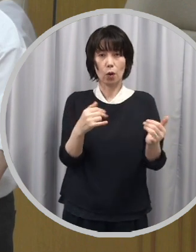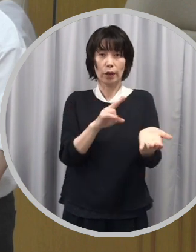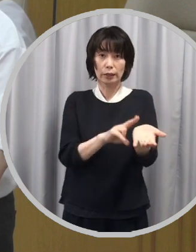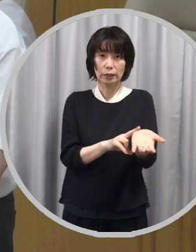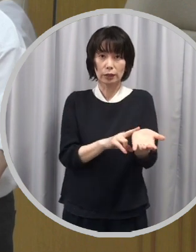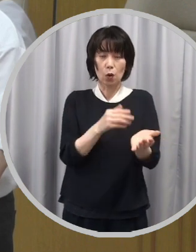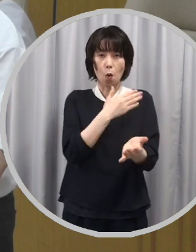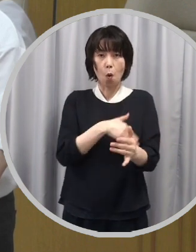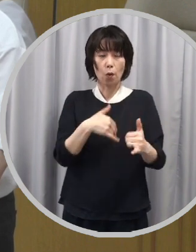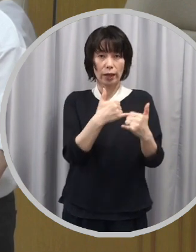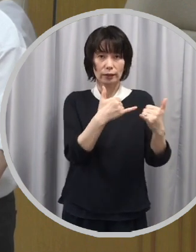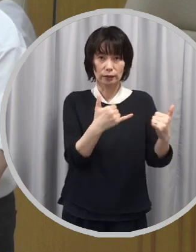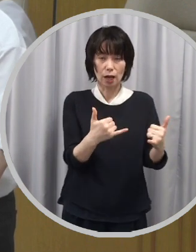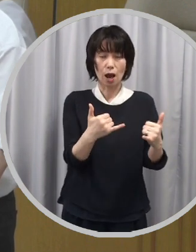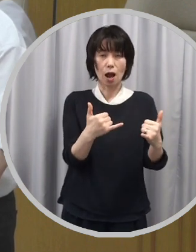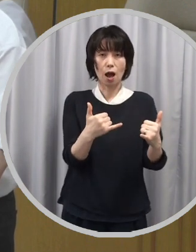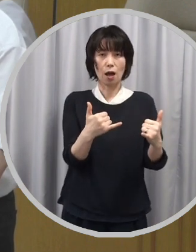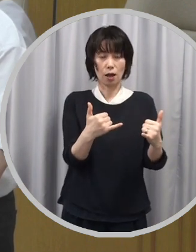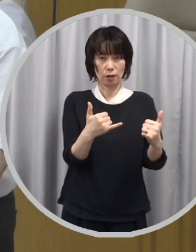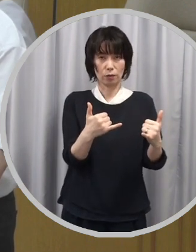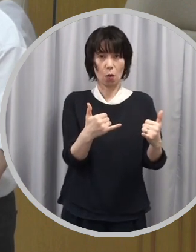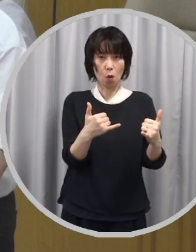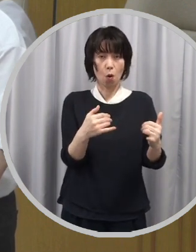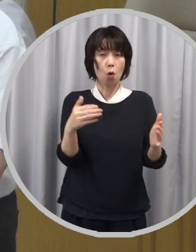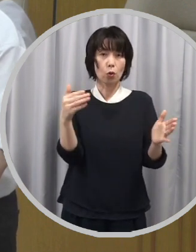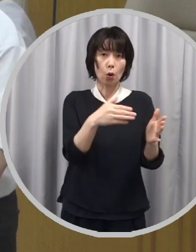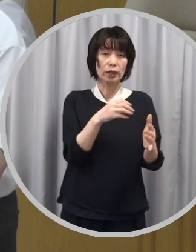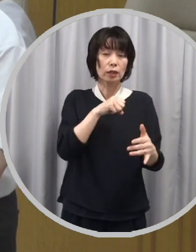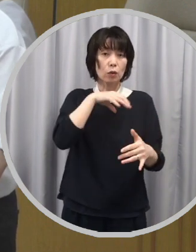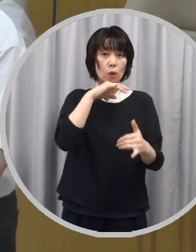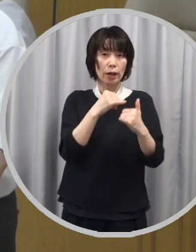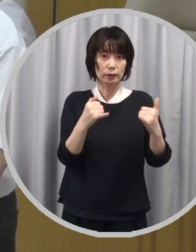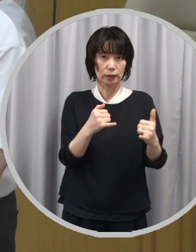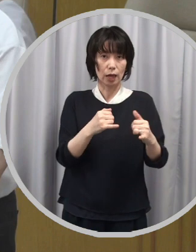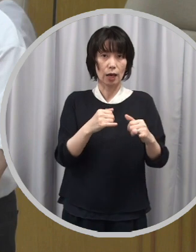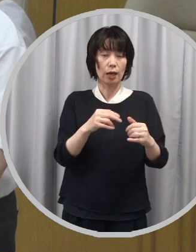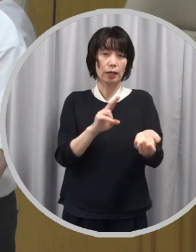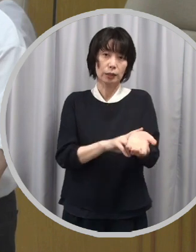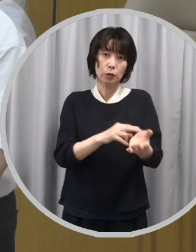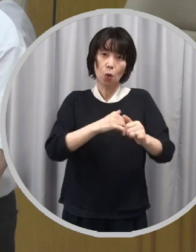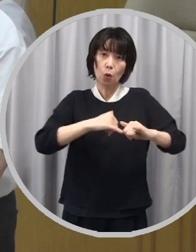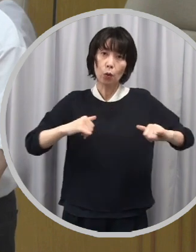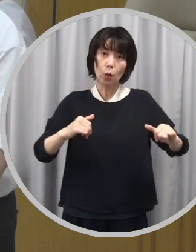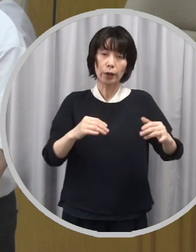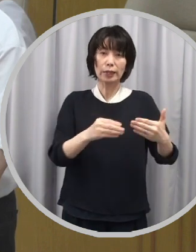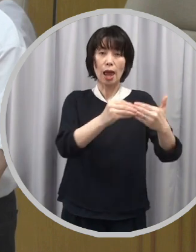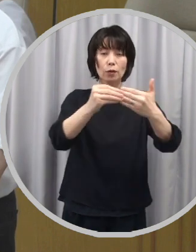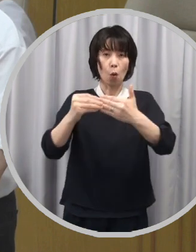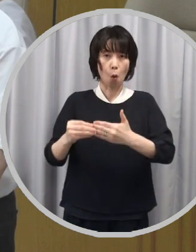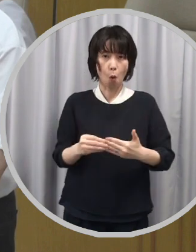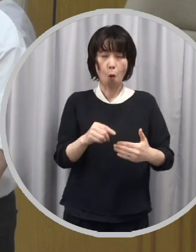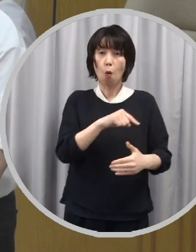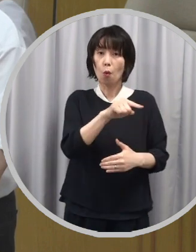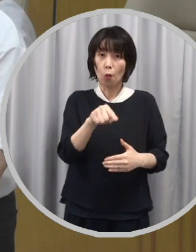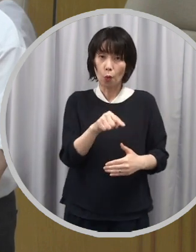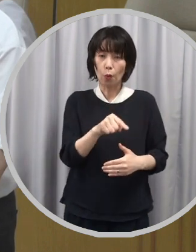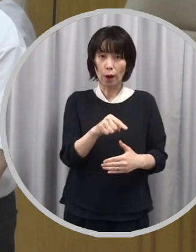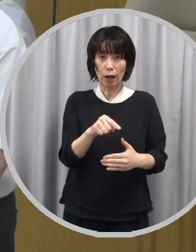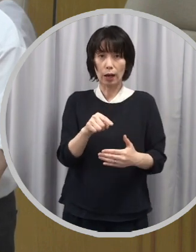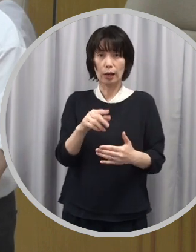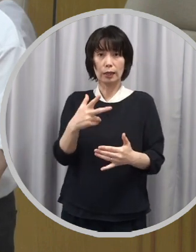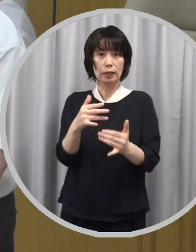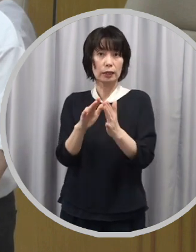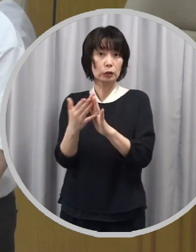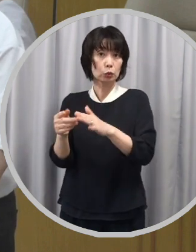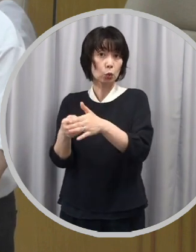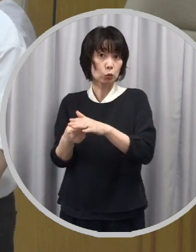保険者である後期高齢者医療広域連合 いわゆる広域連合と市町村が